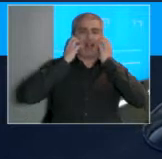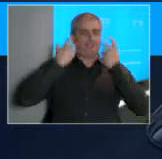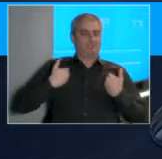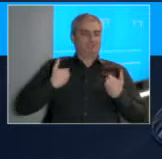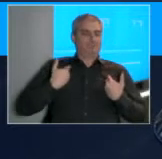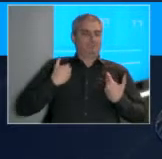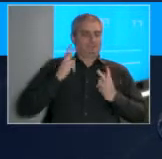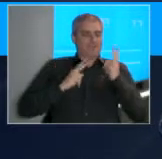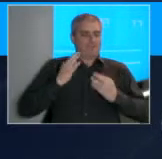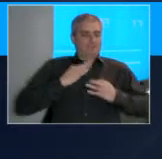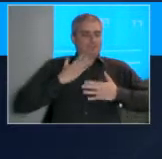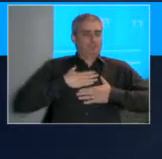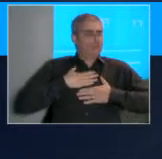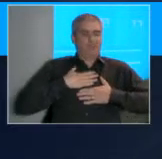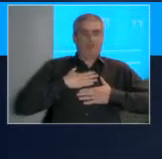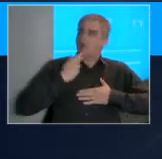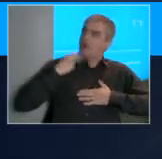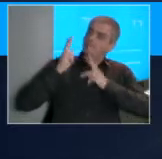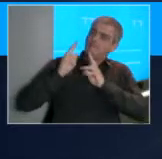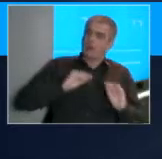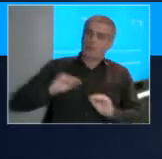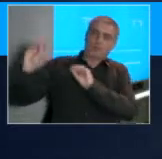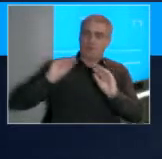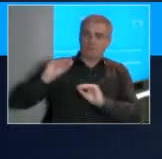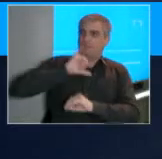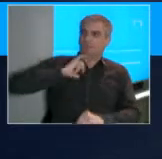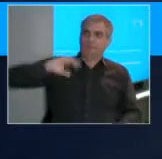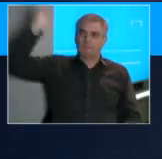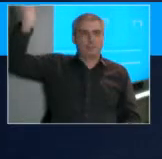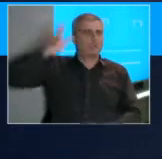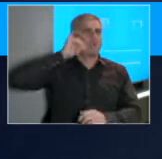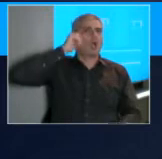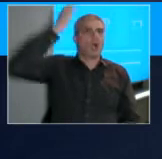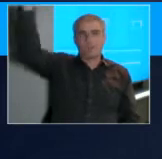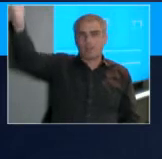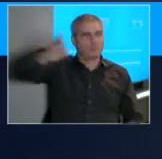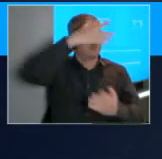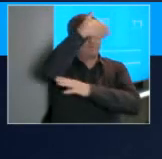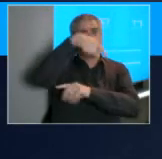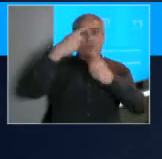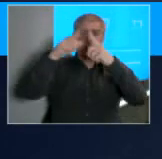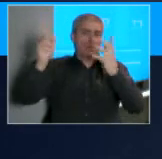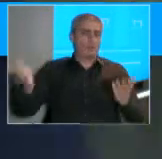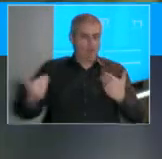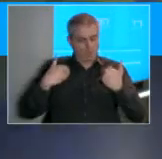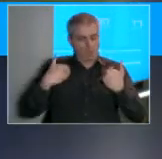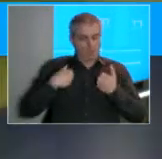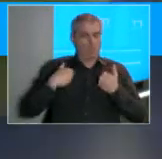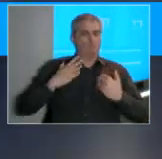של התעשייה שלי, לא עוד מפעלים שעוברים לסין ולייצר ברומניה ולייצר במדינות אחרות,